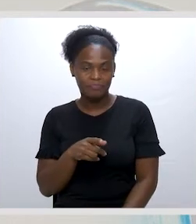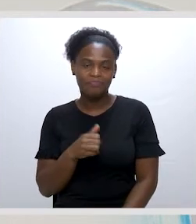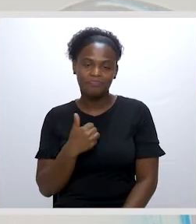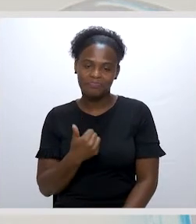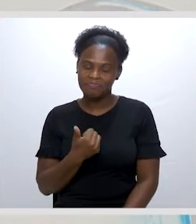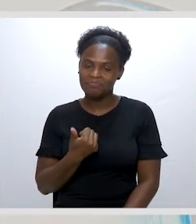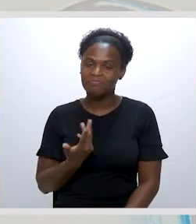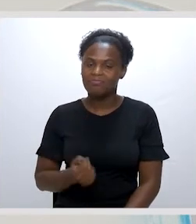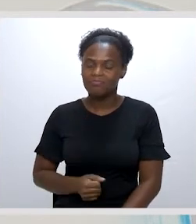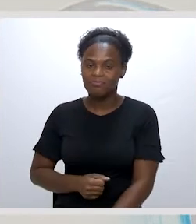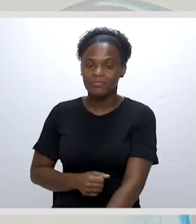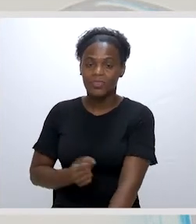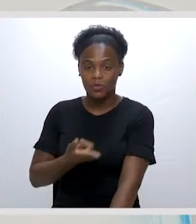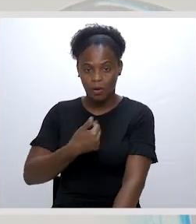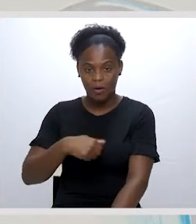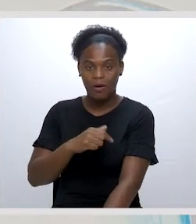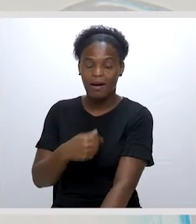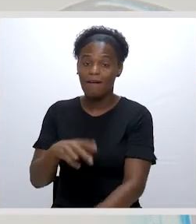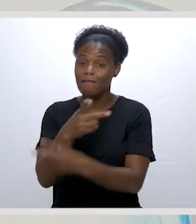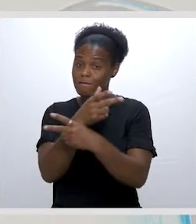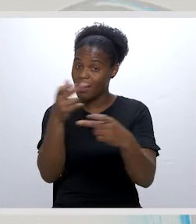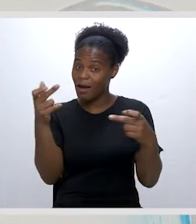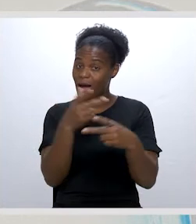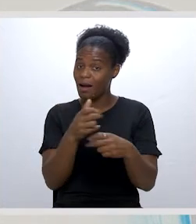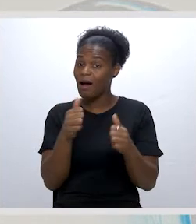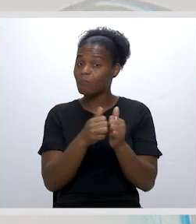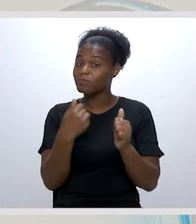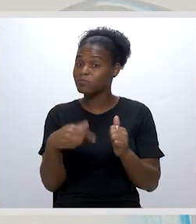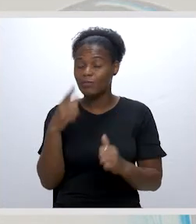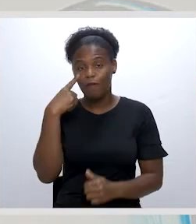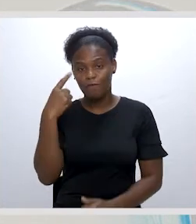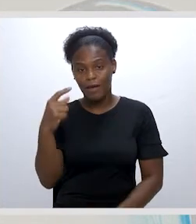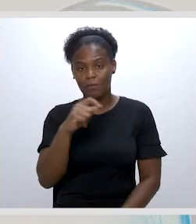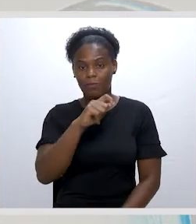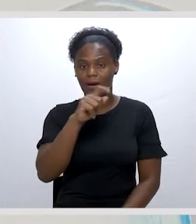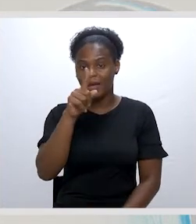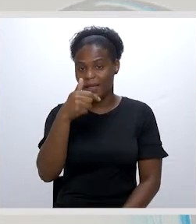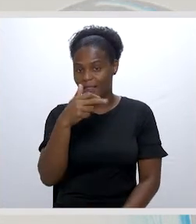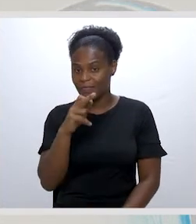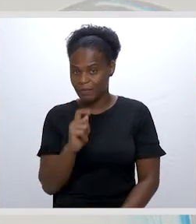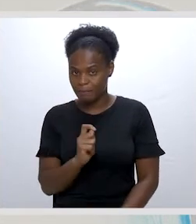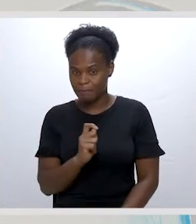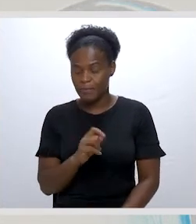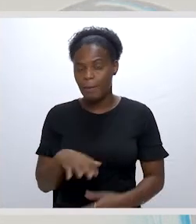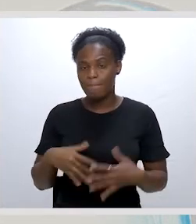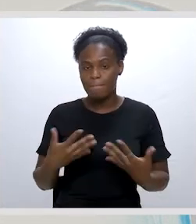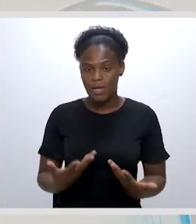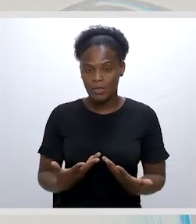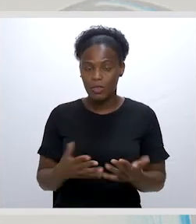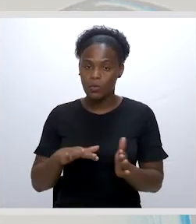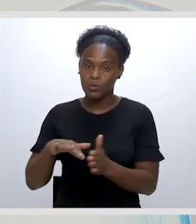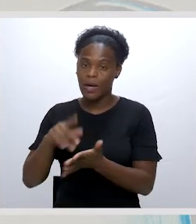Voilà, on a des phrases avec le verbe être. Maintenant, on passe